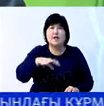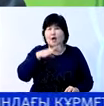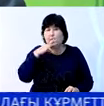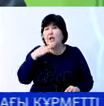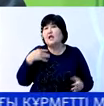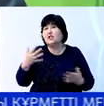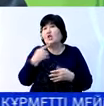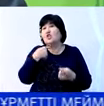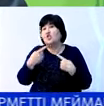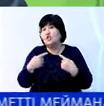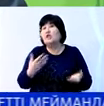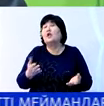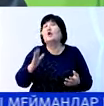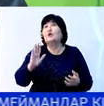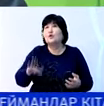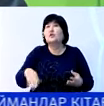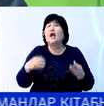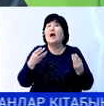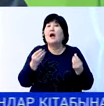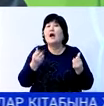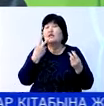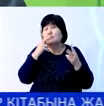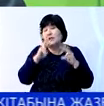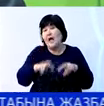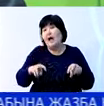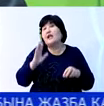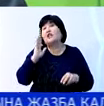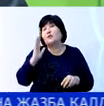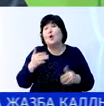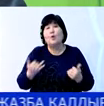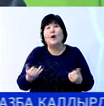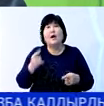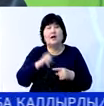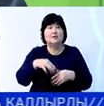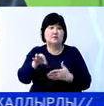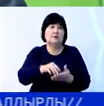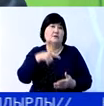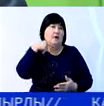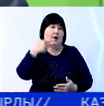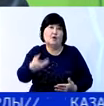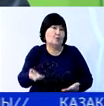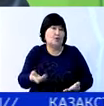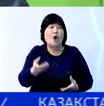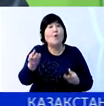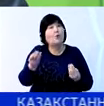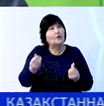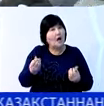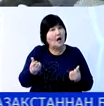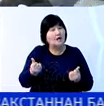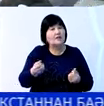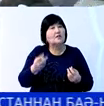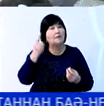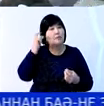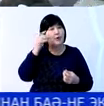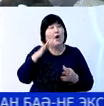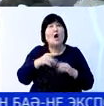жинаймыз. Содан кейін қаржымызға қарай қарайтын боламыз оны. Оны қазір жөндеймін деп айту үшін оның қаражатын білу керек.